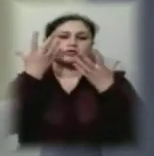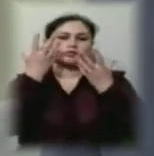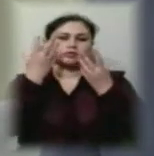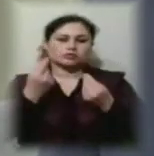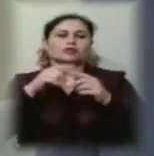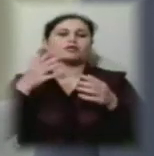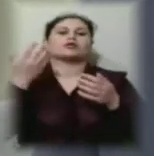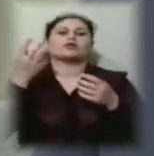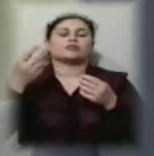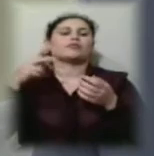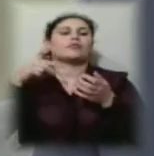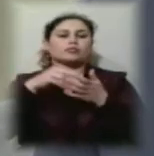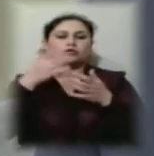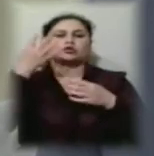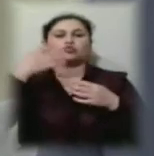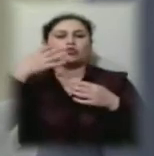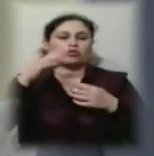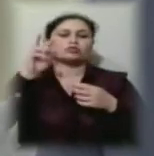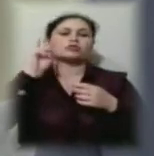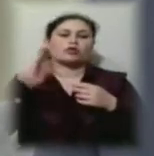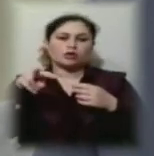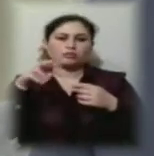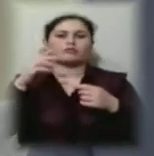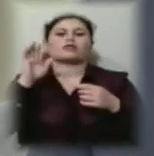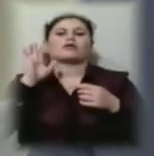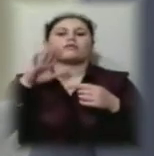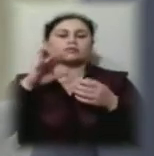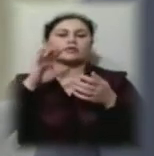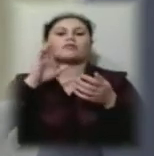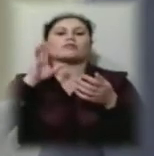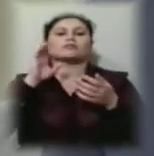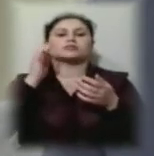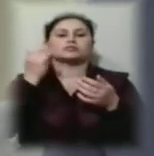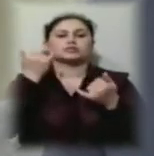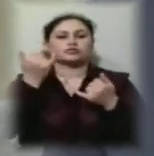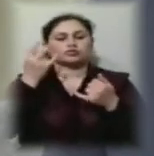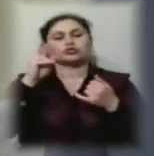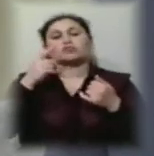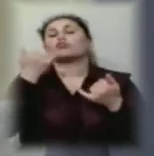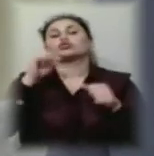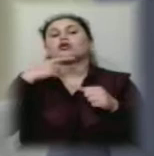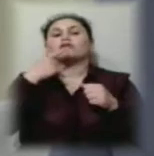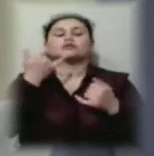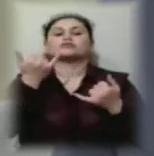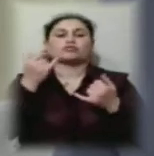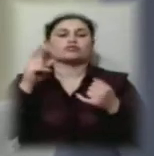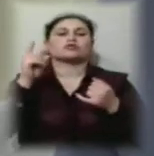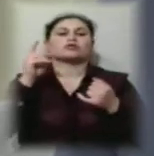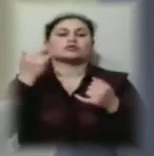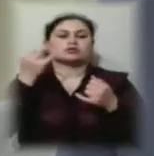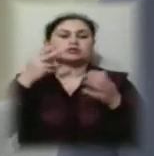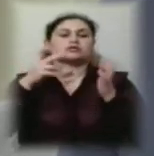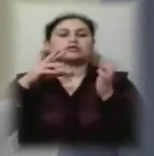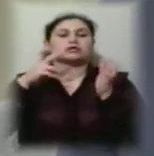робочі дні. В принципі, на сьогоднішній можна говорити про те, що з 7 тролейбусних маршрутів забезпечений